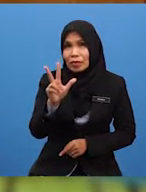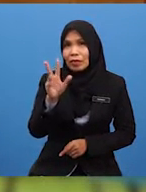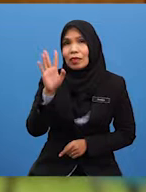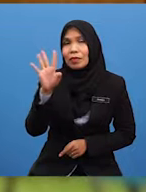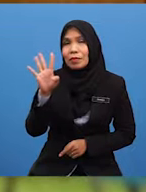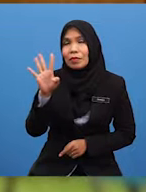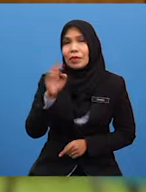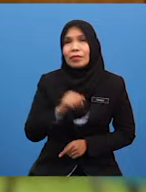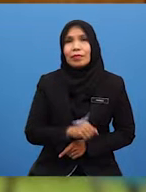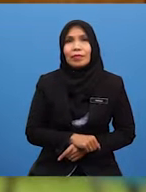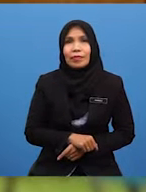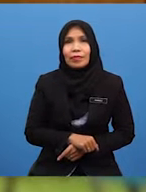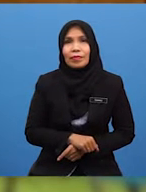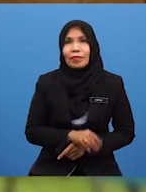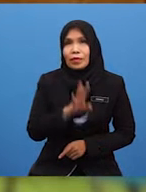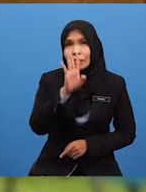M.134.